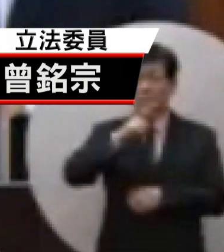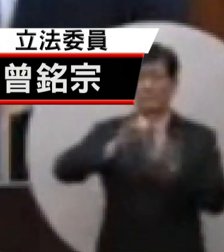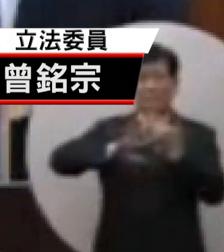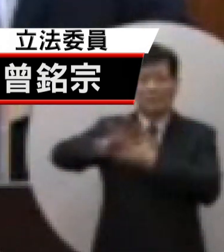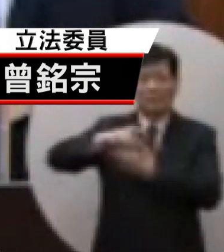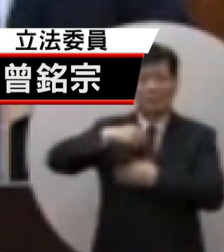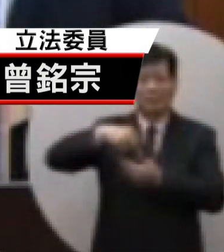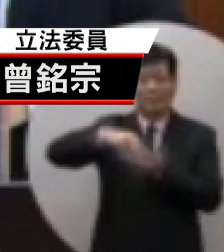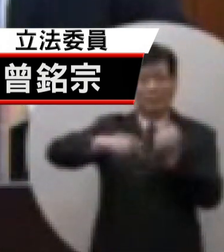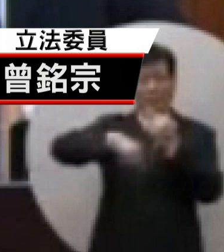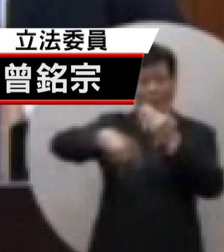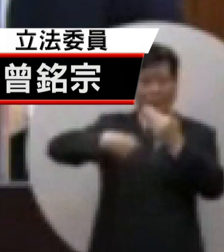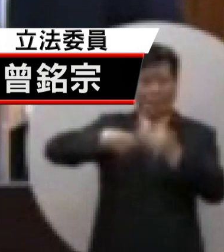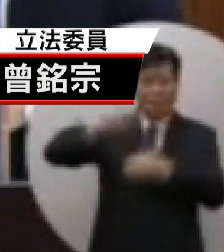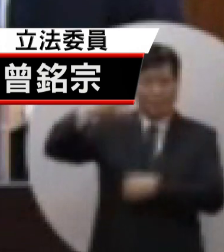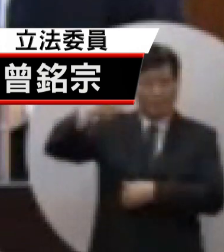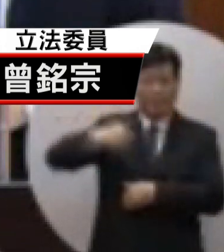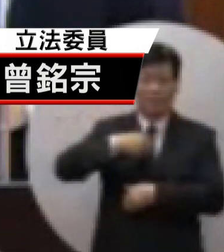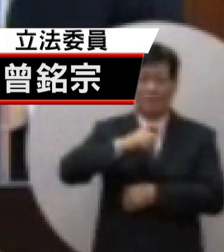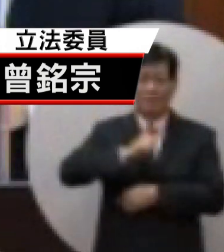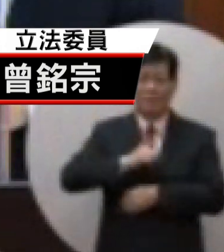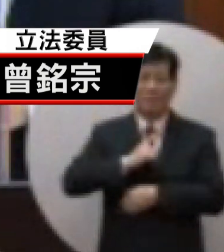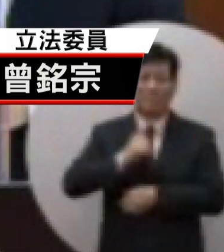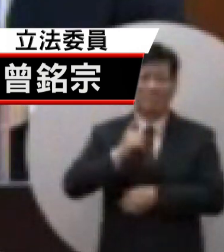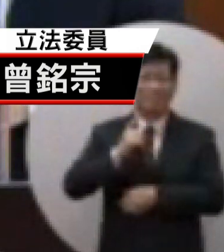是另外一个苏院长称苏院长舅舅。